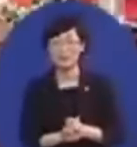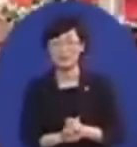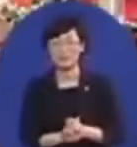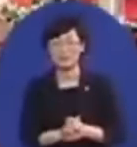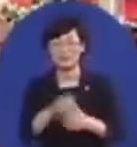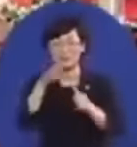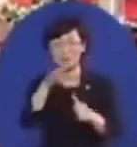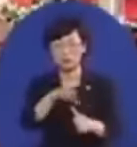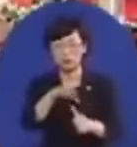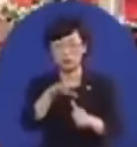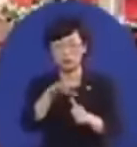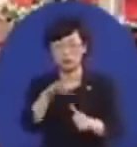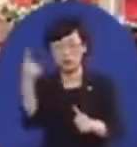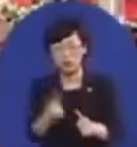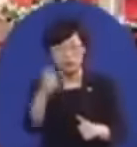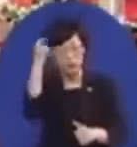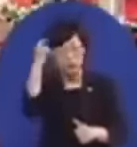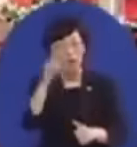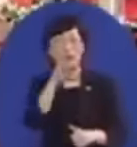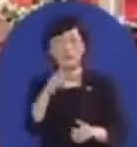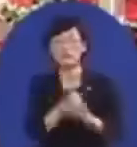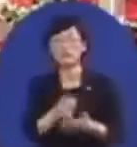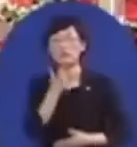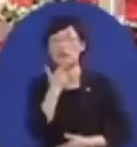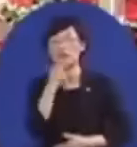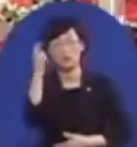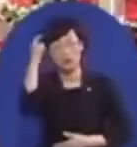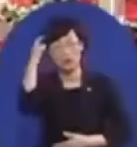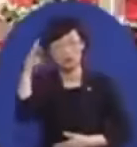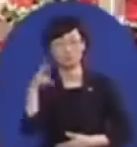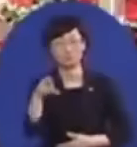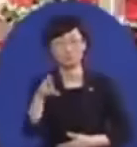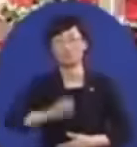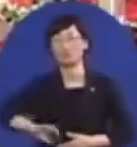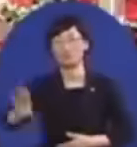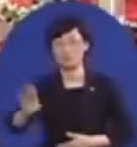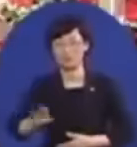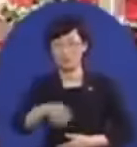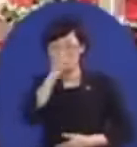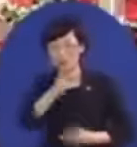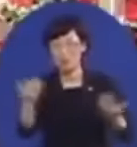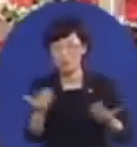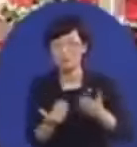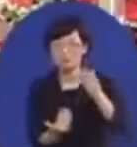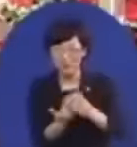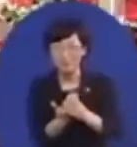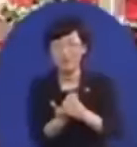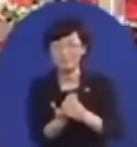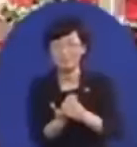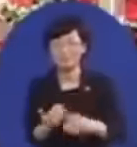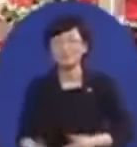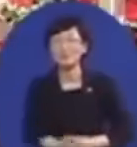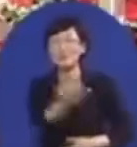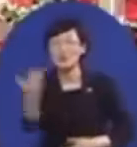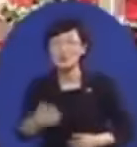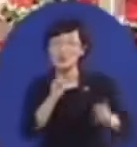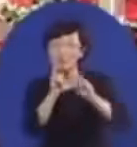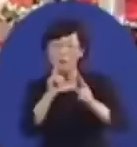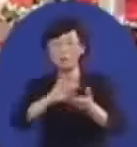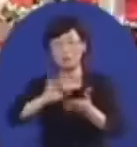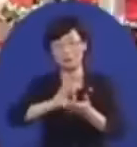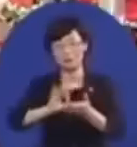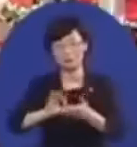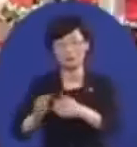저주가 온다고 생각하면 안 되는 것입니다. 재수 없다고 생각하면 안 되는 것입니다. 내게 좋은 일이 일어난다고 여러분 말해야 되는